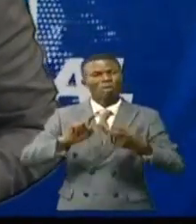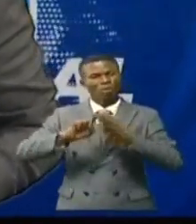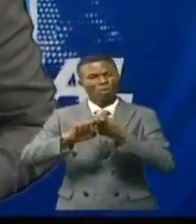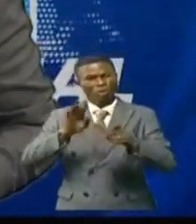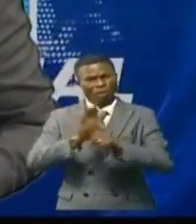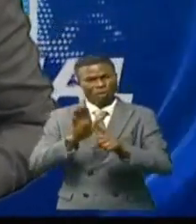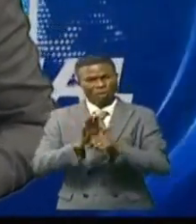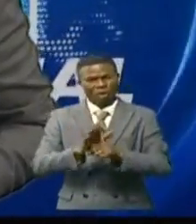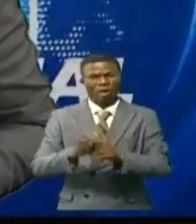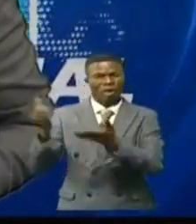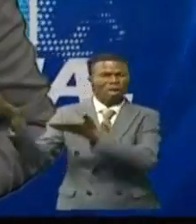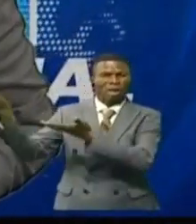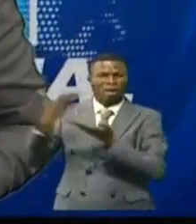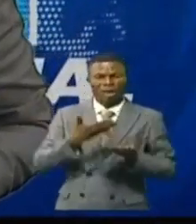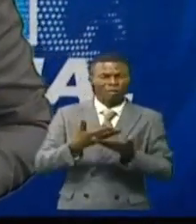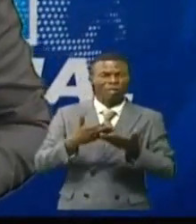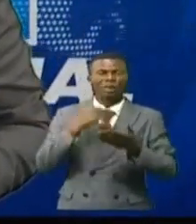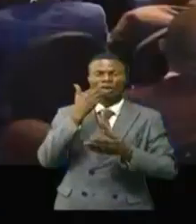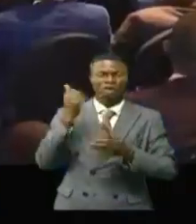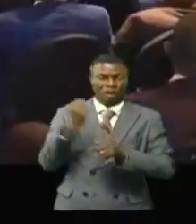plus d'investissements. Nono Monteco.